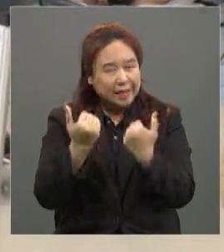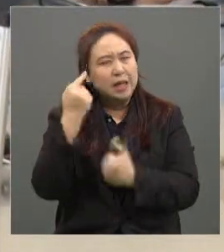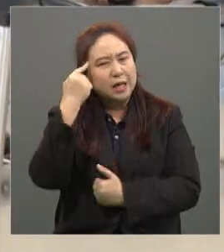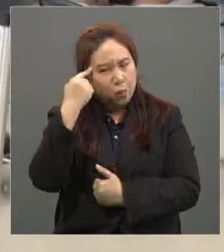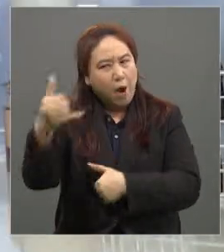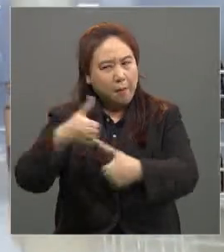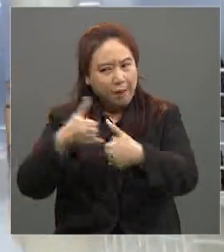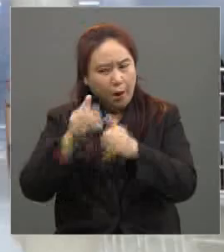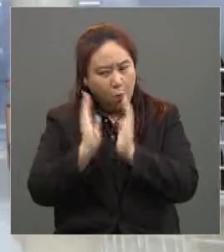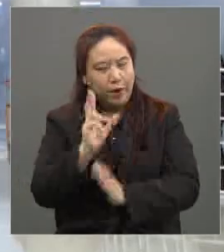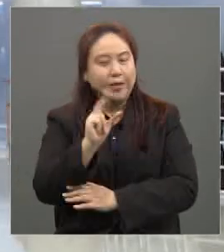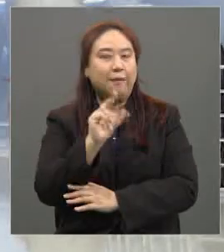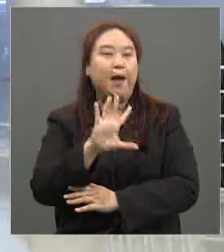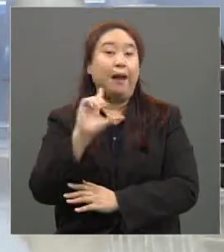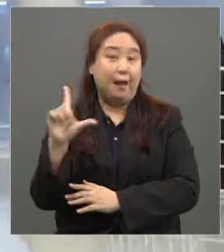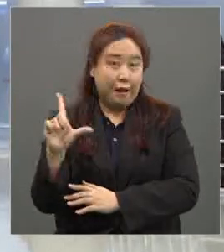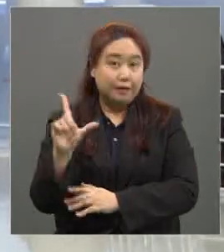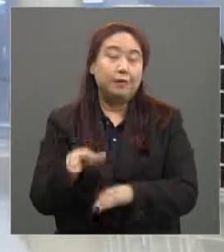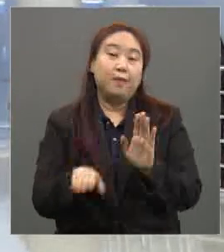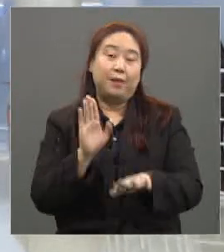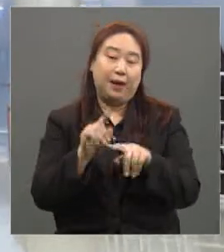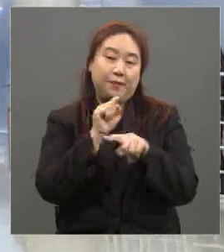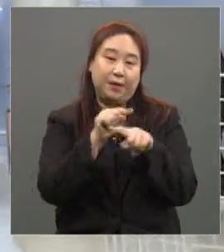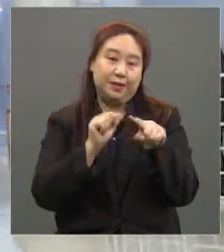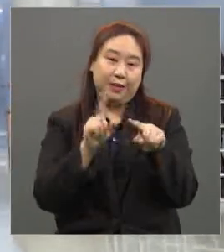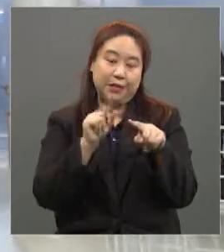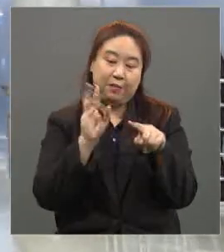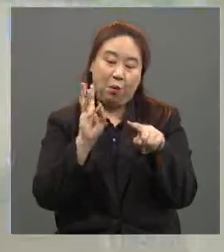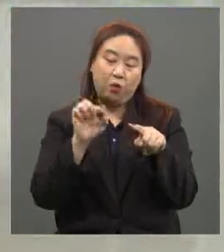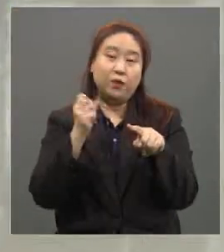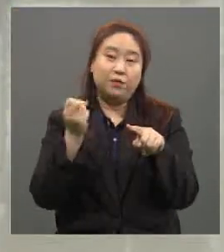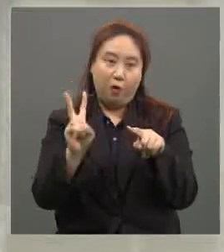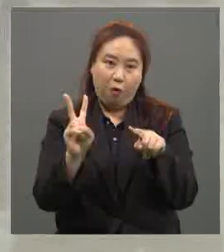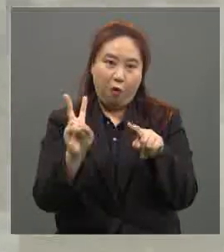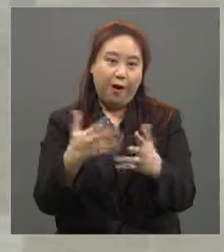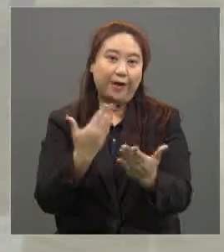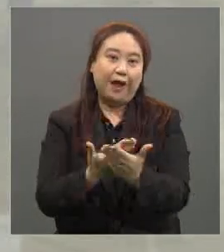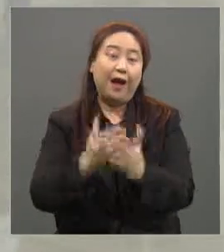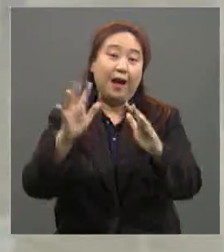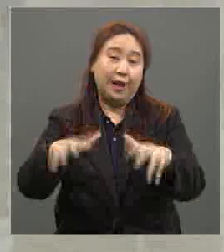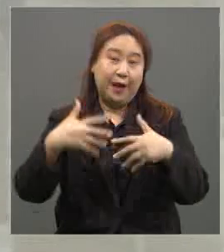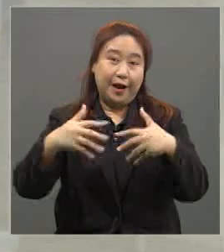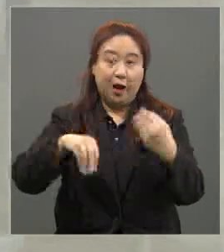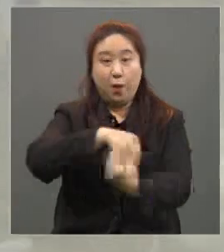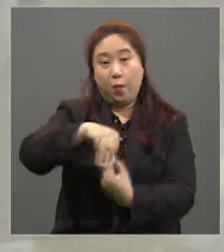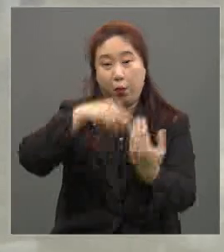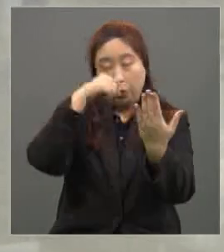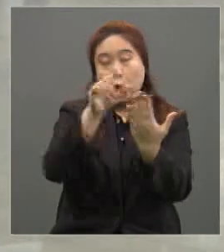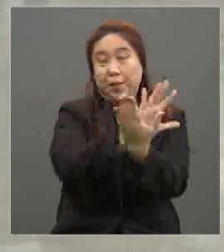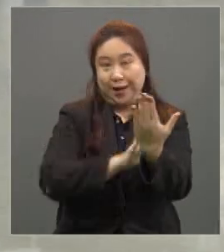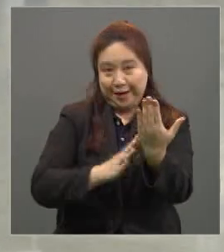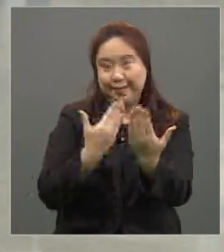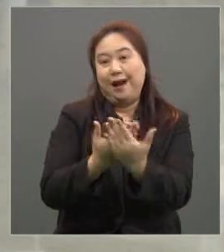35ล้านคนหรือคิดเป็น 26.1 2%ครับสร้างรายได้กระจายสู่พื้ที่ทั่วประเทศ